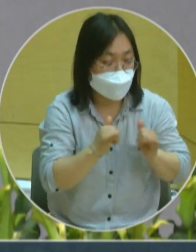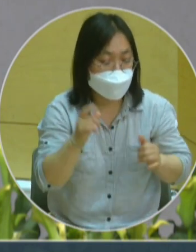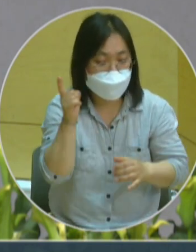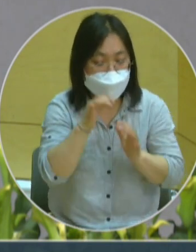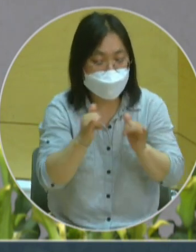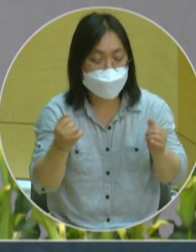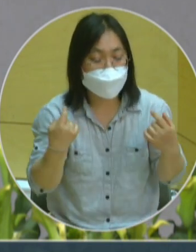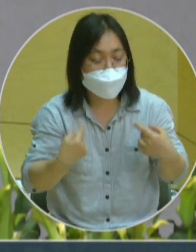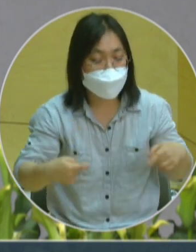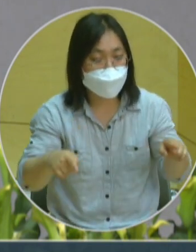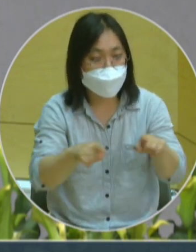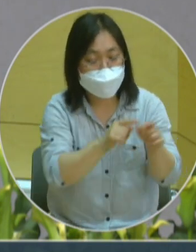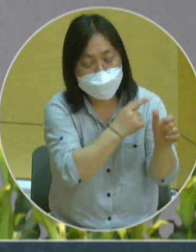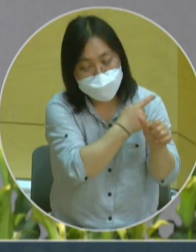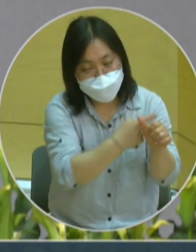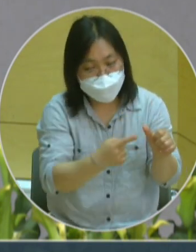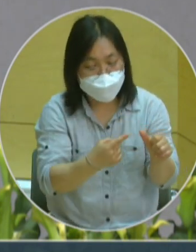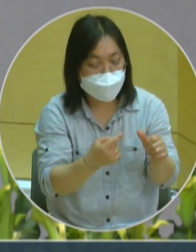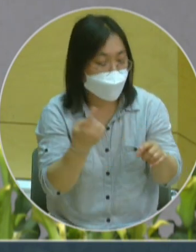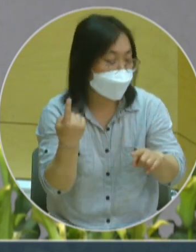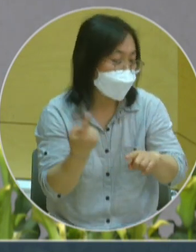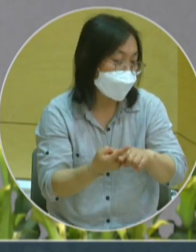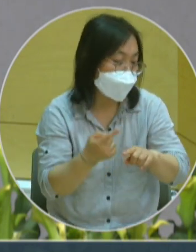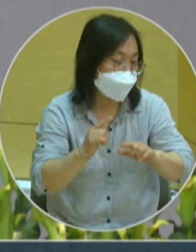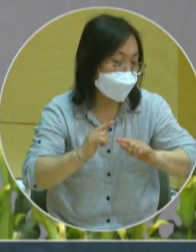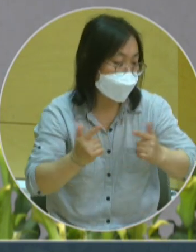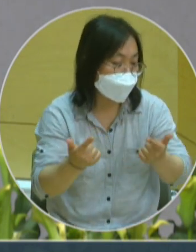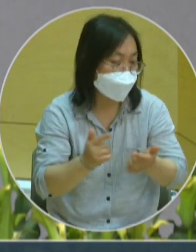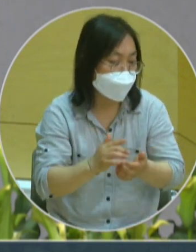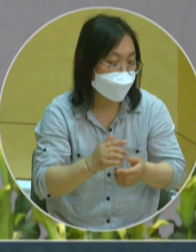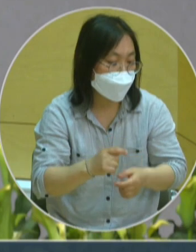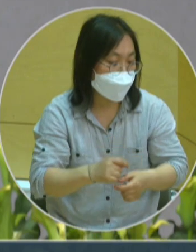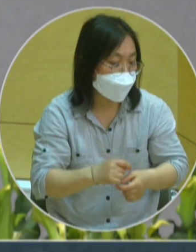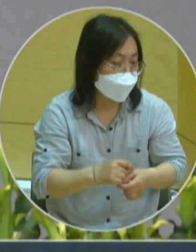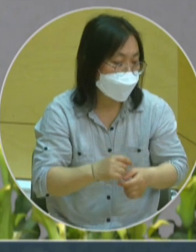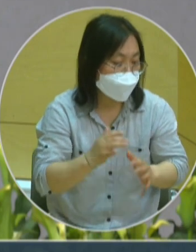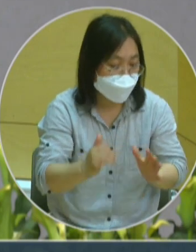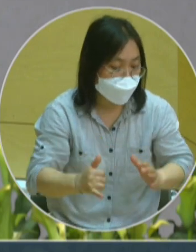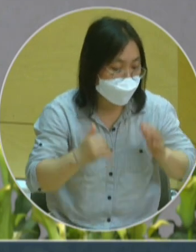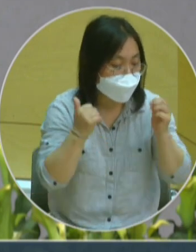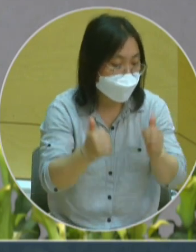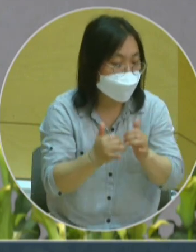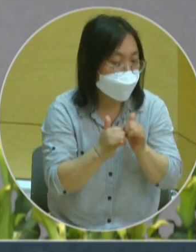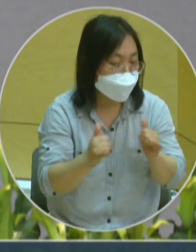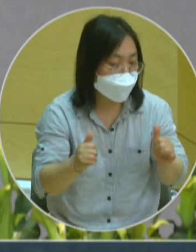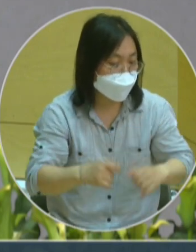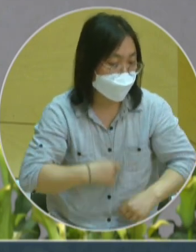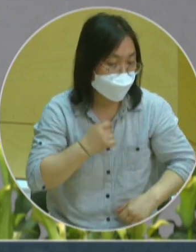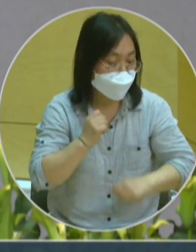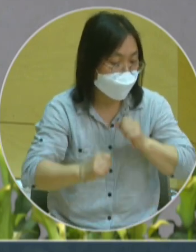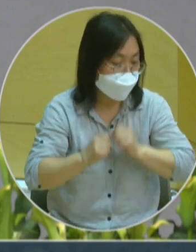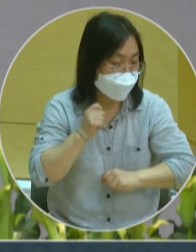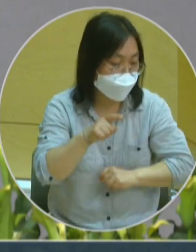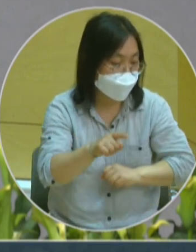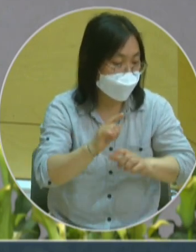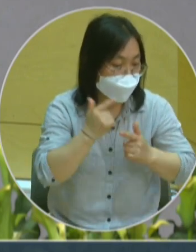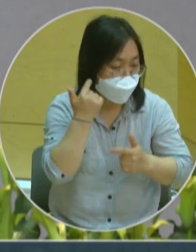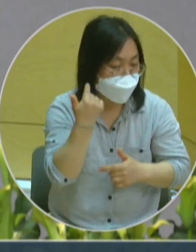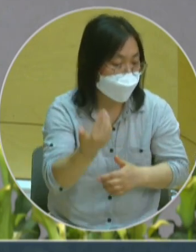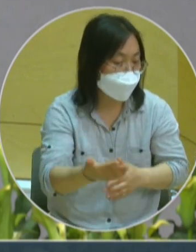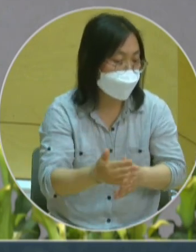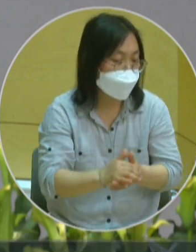죽이심이 부당하오며 의인과 악인을 같이 하심도 부당하니이다. 세상을 심판하시는 이가 정의를 행하실 것이